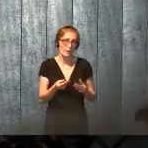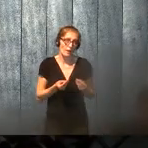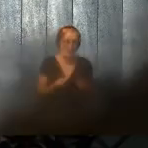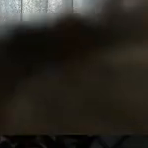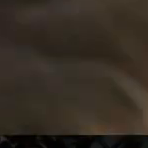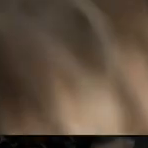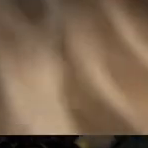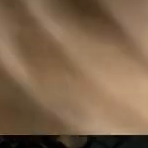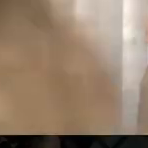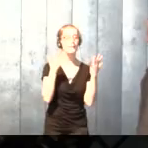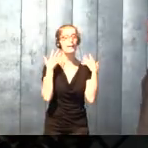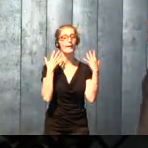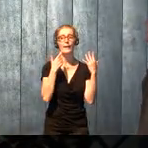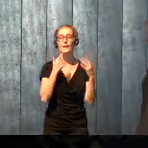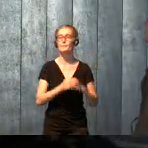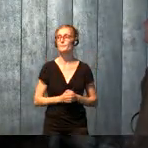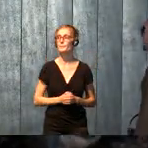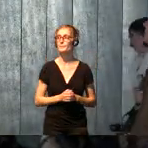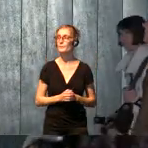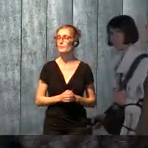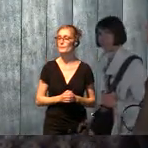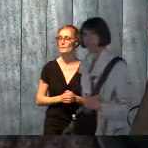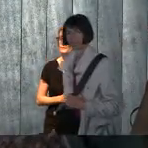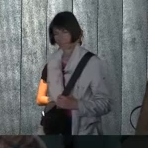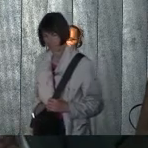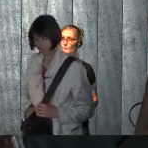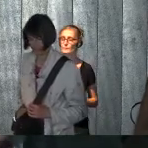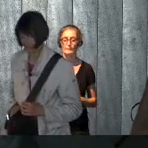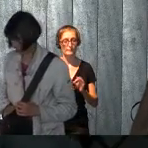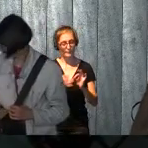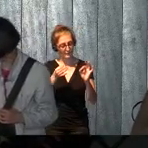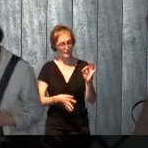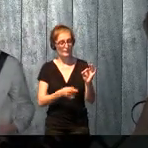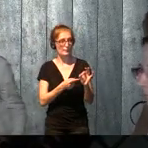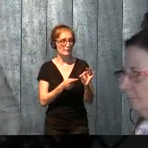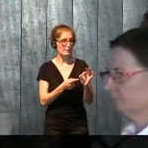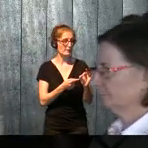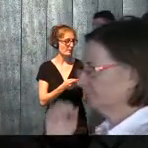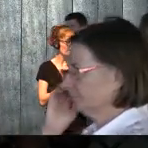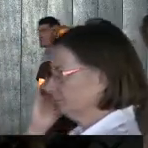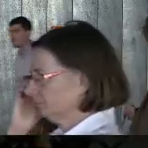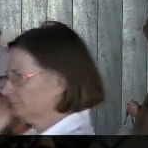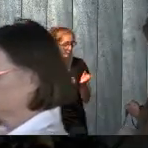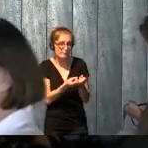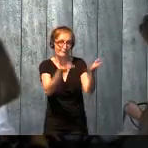Donc, tout cela sera disponible. On va vous collecter les résultats de cette table ronde. Et merci à tous.